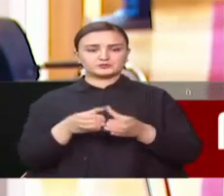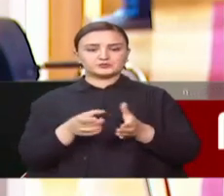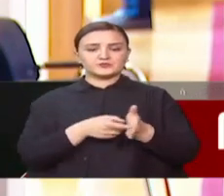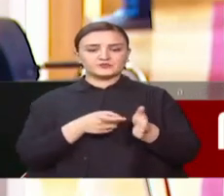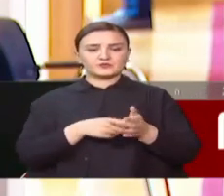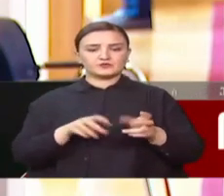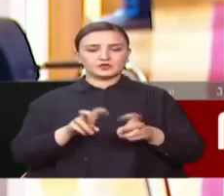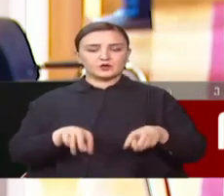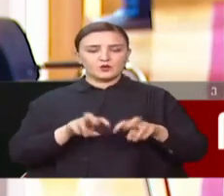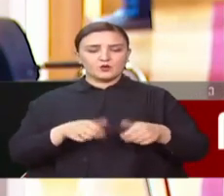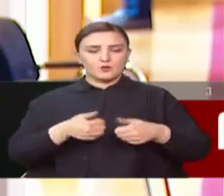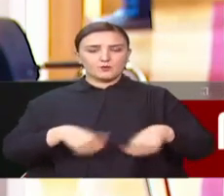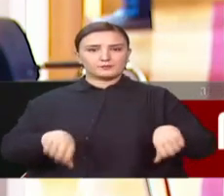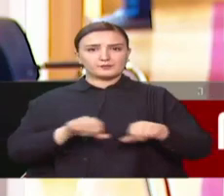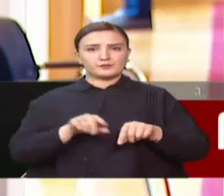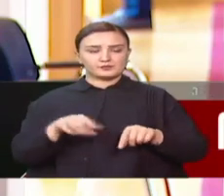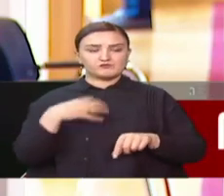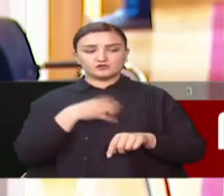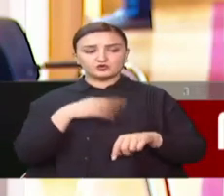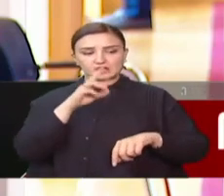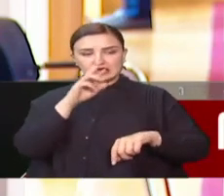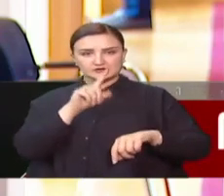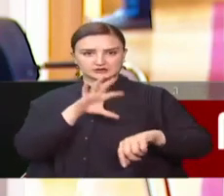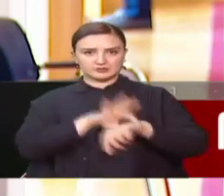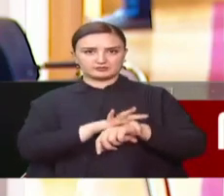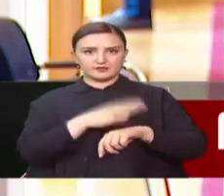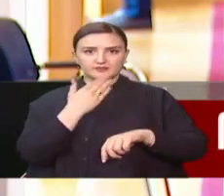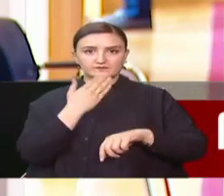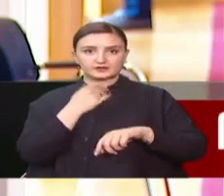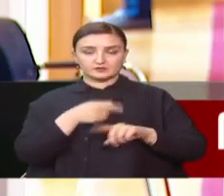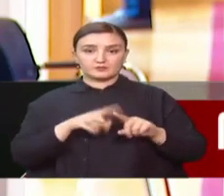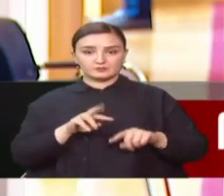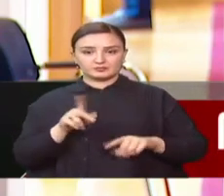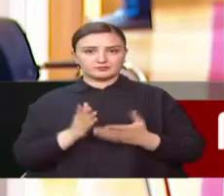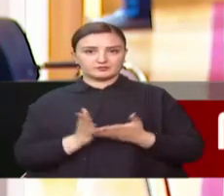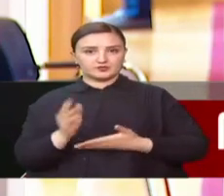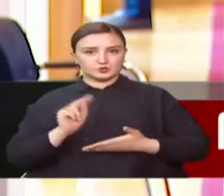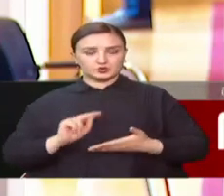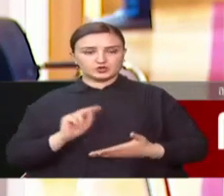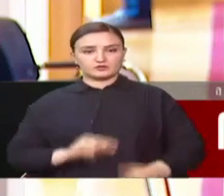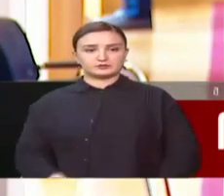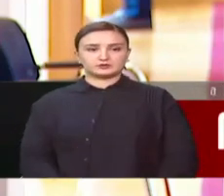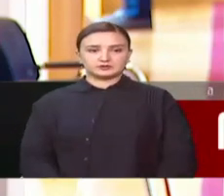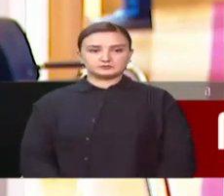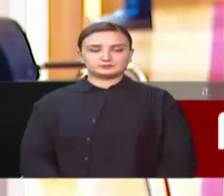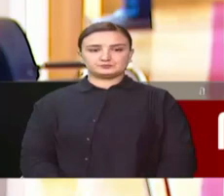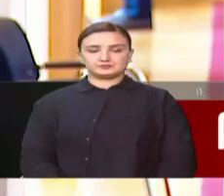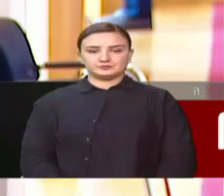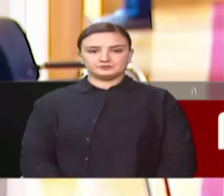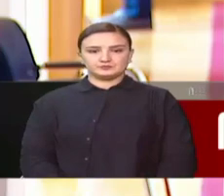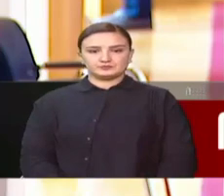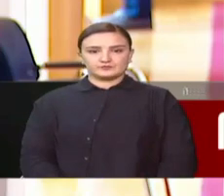рагат талиан мечталован харвезебс камуа оленда. Да и рагат снаряд тимушау обди там котрит. А да карда ами сай магали та тейтер